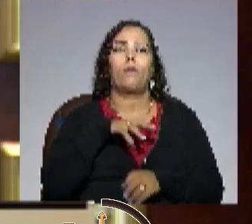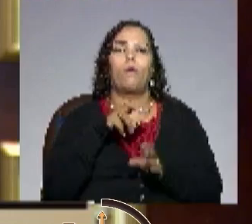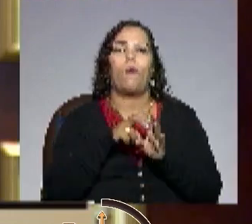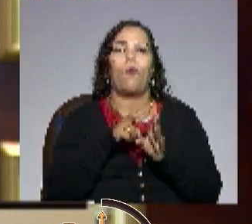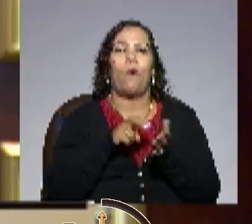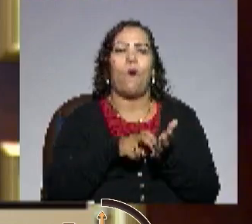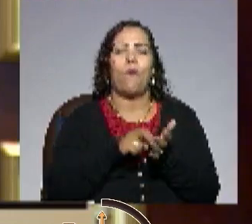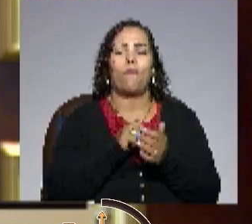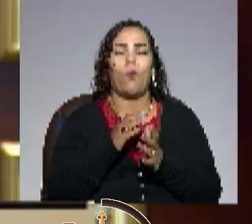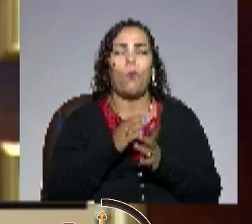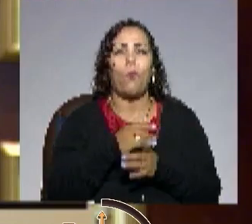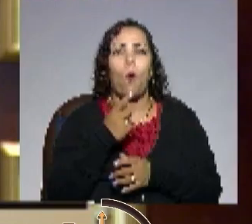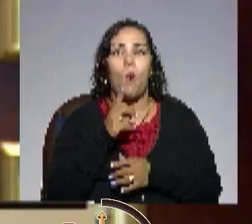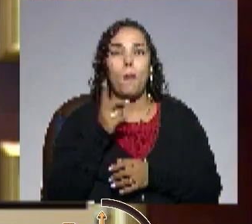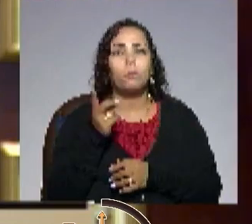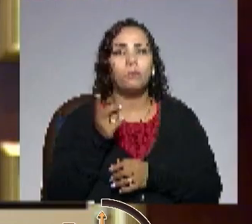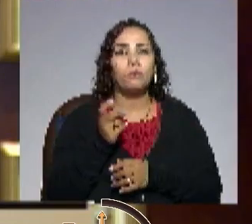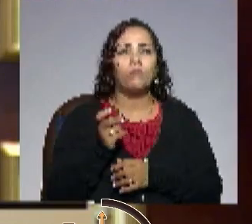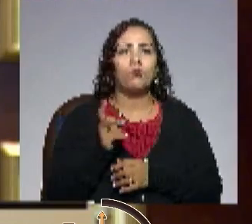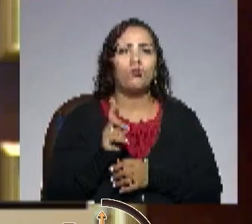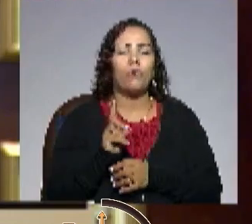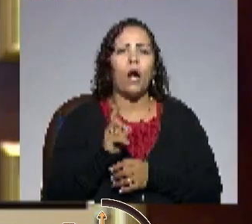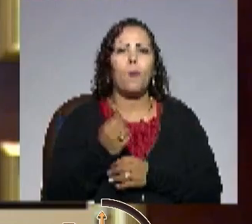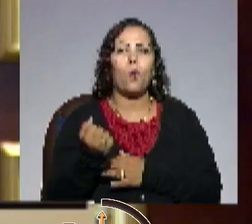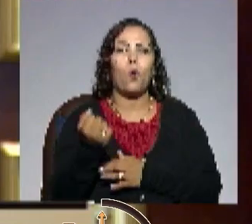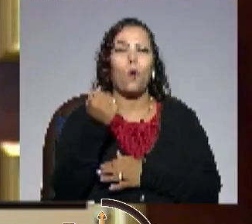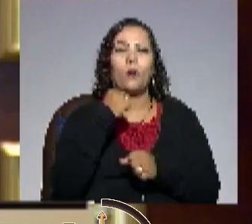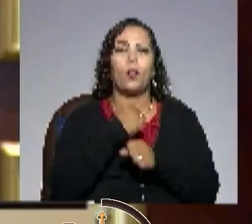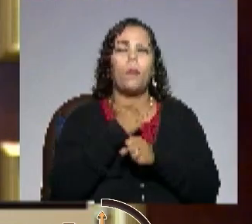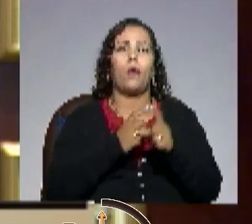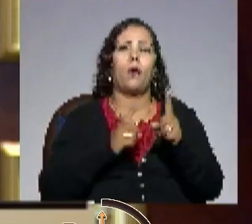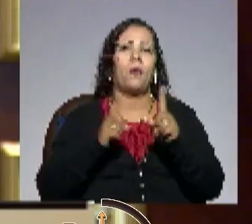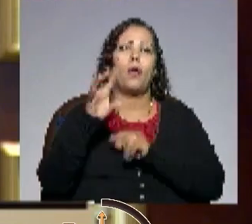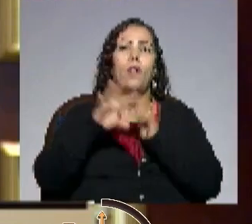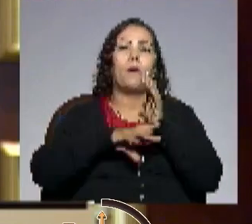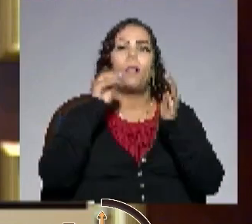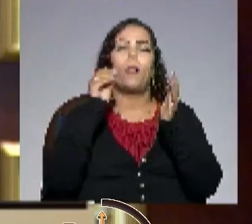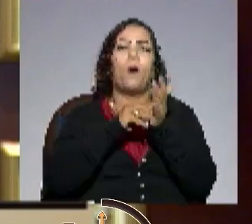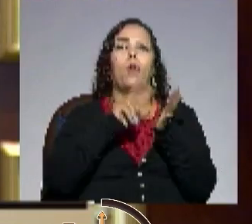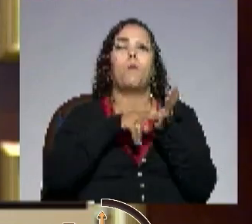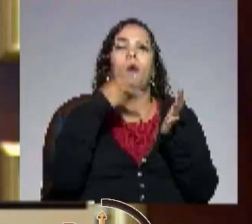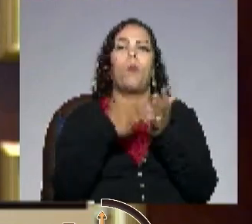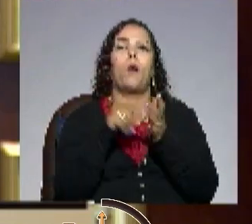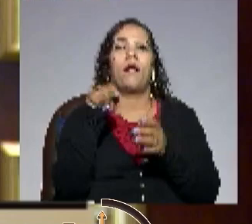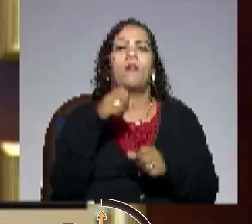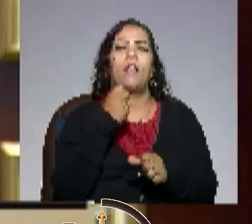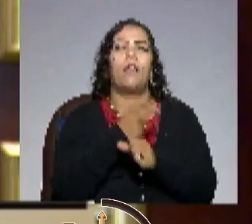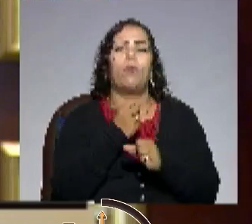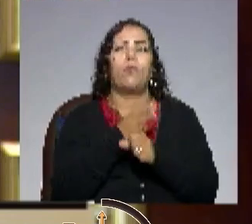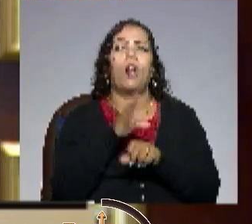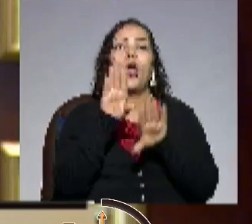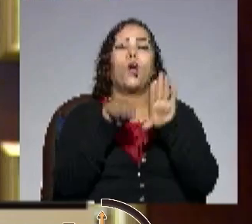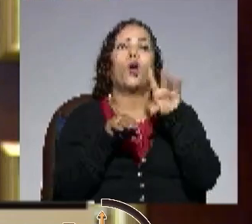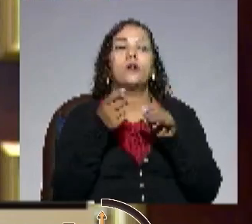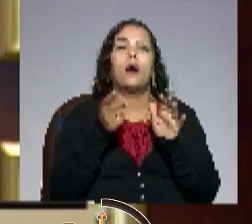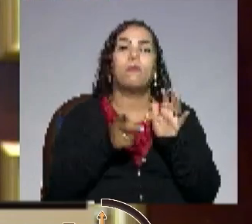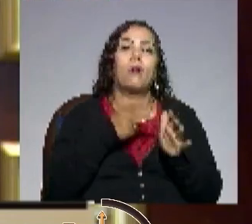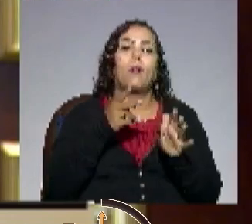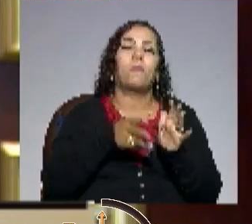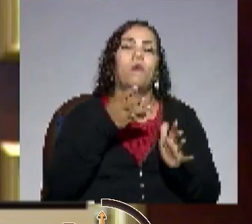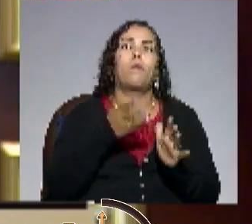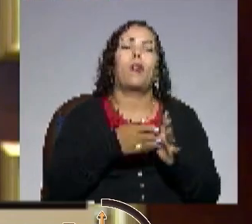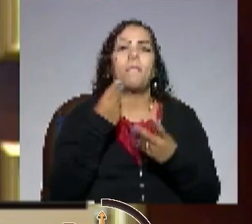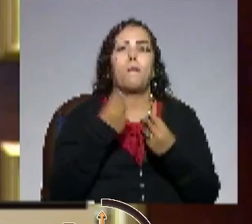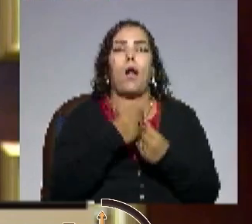وقله ادراك قوه عمل ربنا من ساعه ما وقع في الخطيه وتلاقوا القصه بتتكرر مع